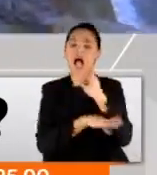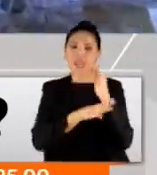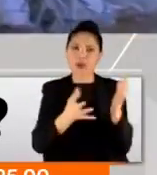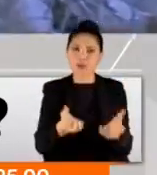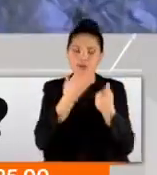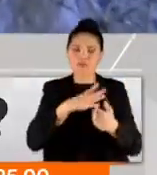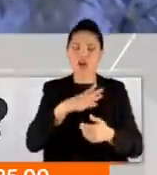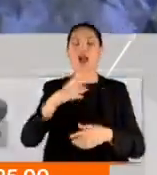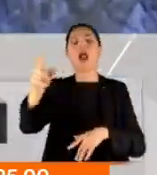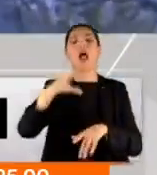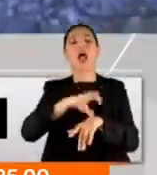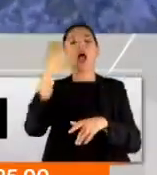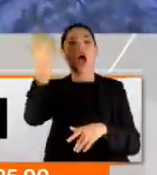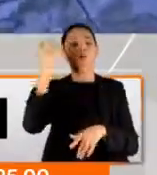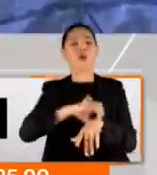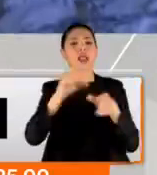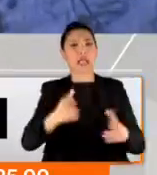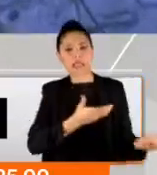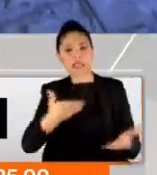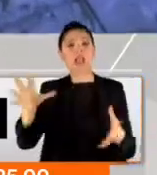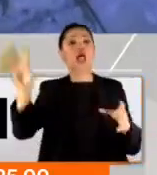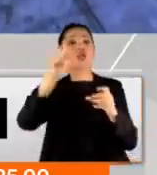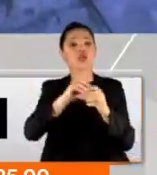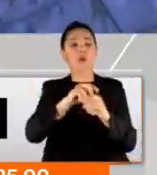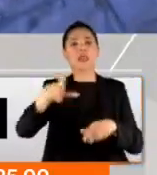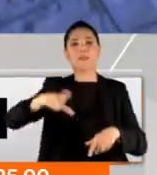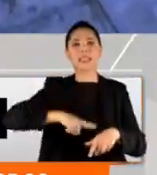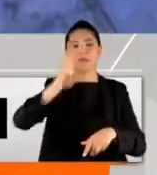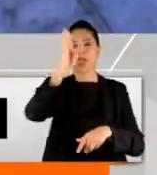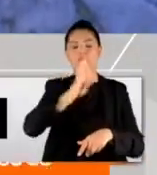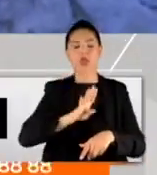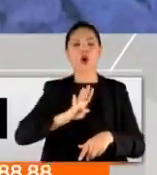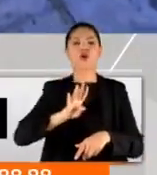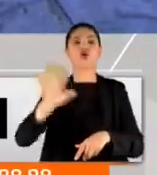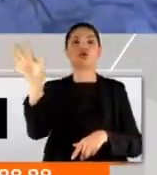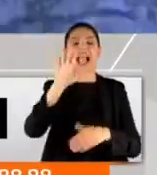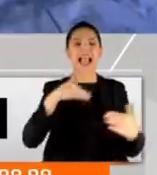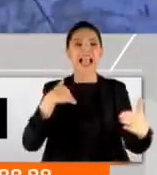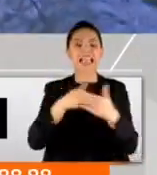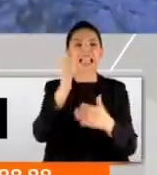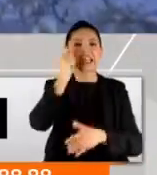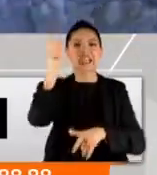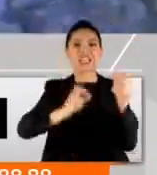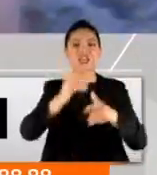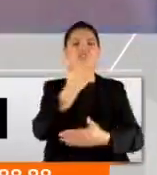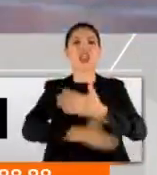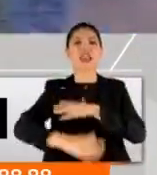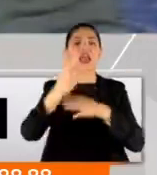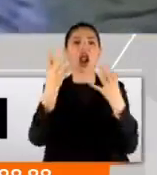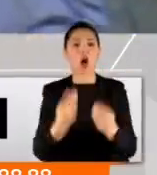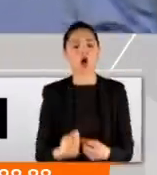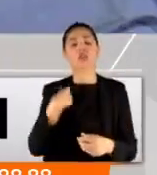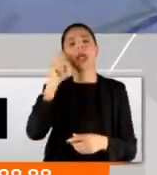hastanelere sevk edildiler. Toplamda da İzmir'de şu an 450'ye yakın kişinin yaralı